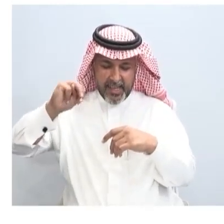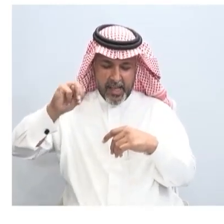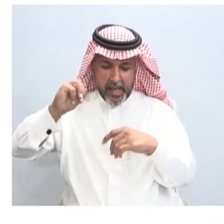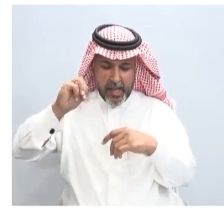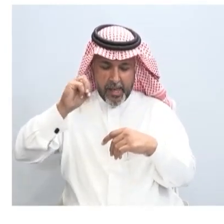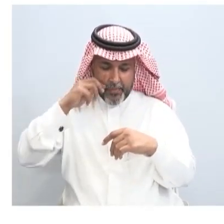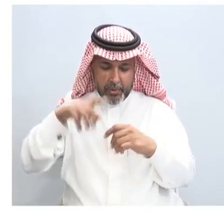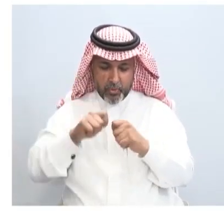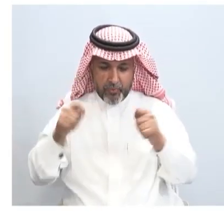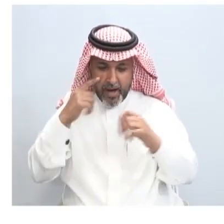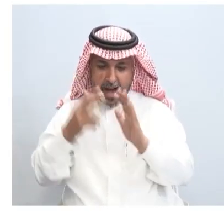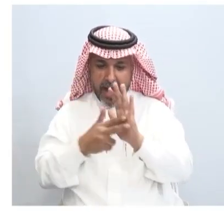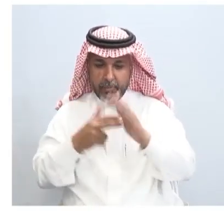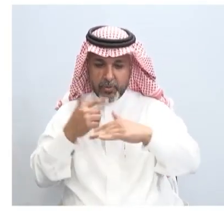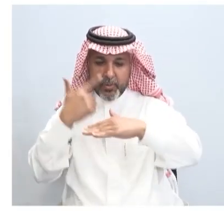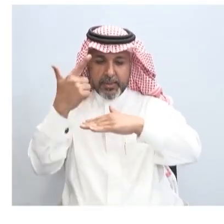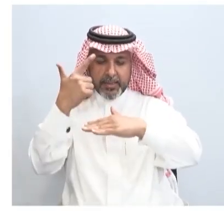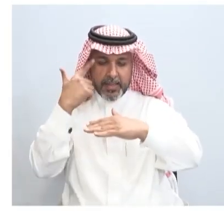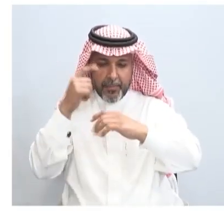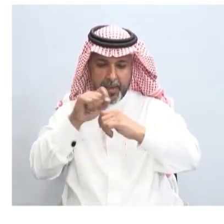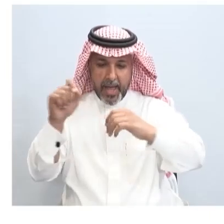على 14 اللي هو يساوي